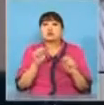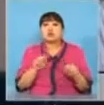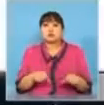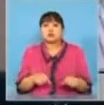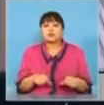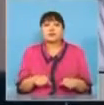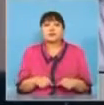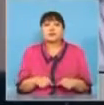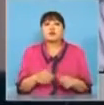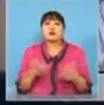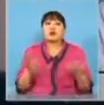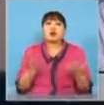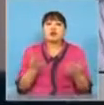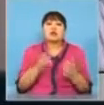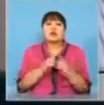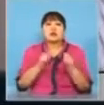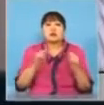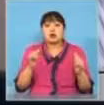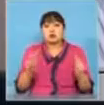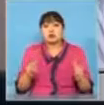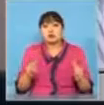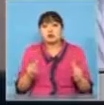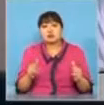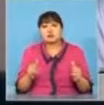болады. Қандай